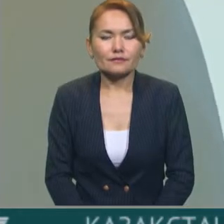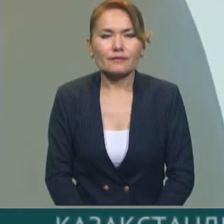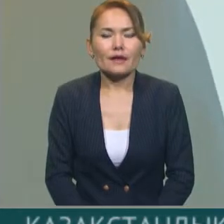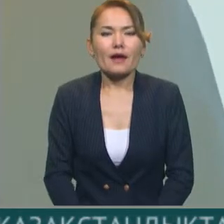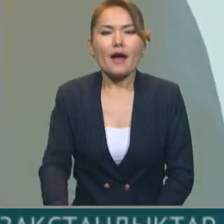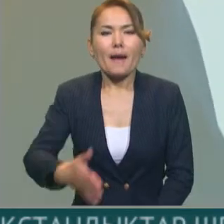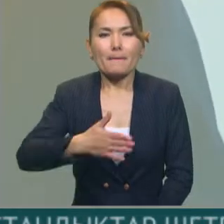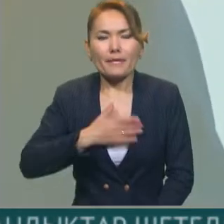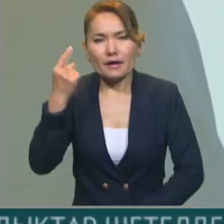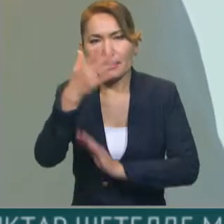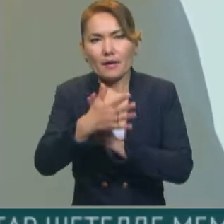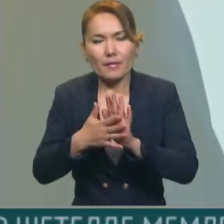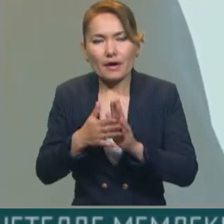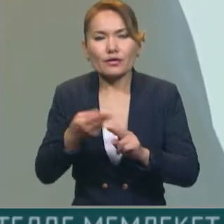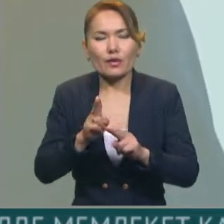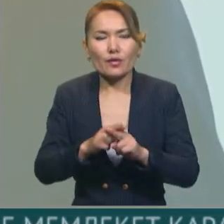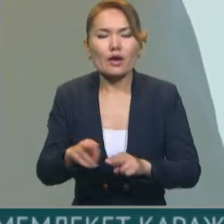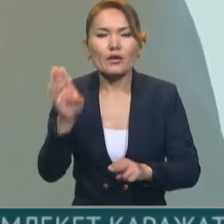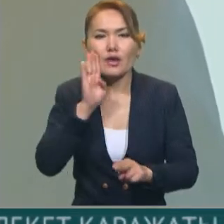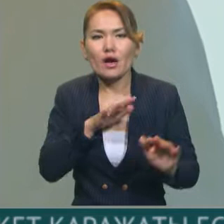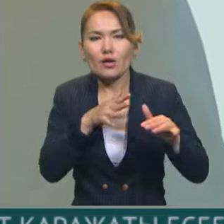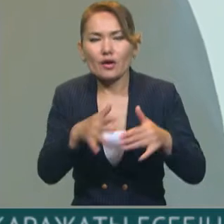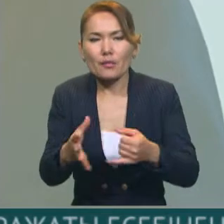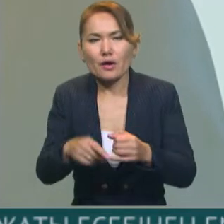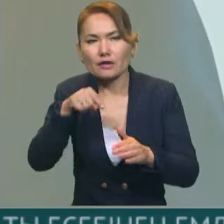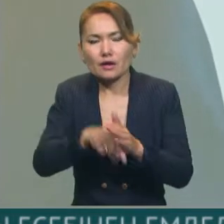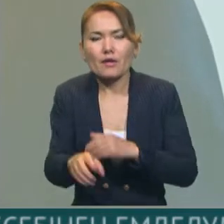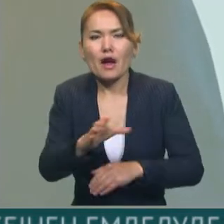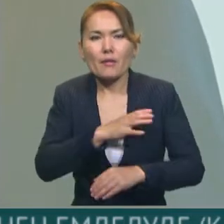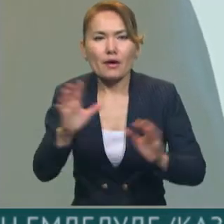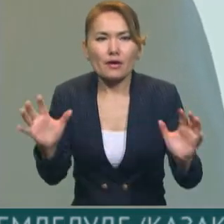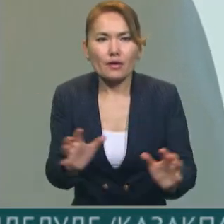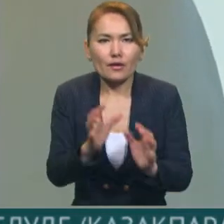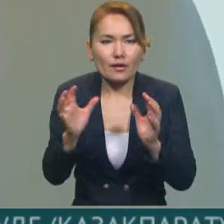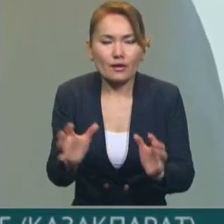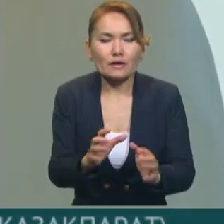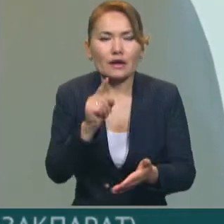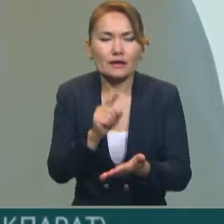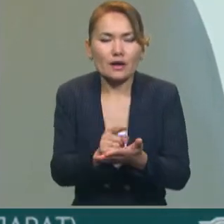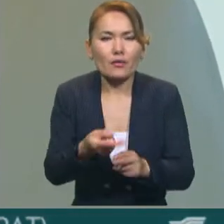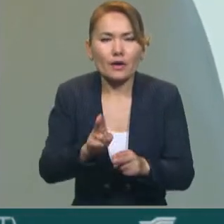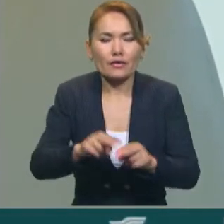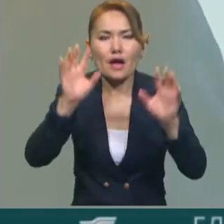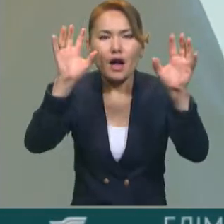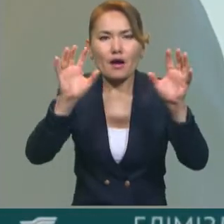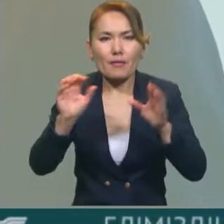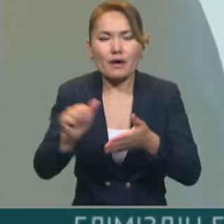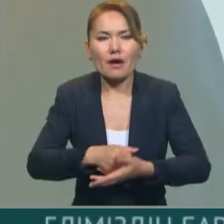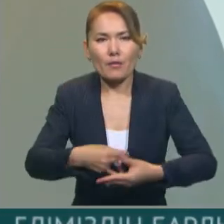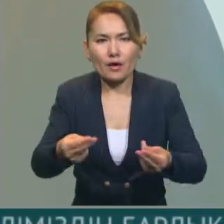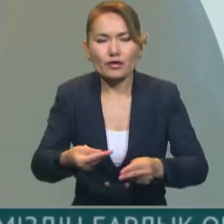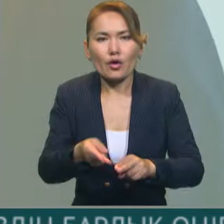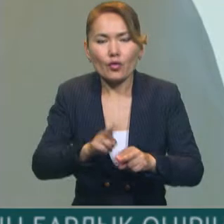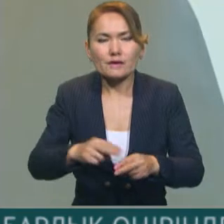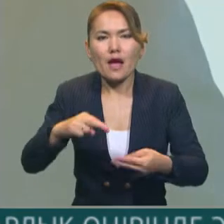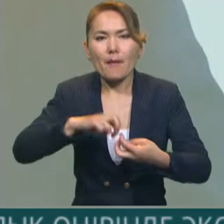Менің түсінігімде биологиялық ресурстарды сақтап қалуға жетемен берілуі тиіс, өйткені кейін оларды қорғап қалу қиынға соғады. Конвенция жөнінде айтқанда, дәл осы